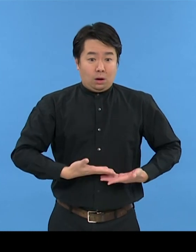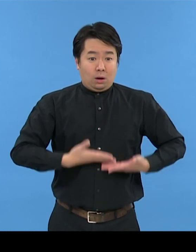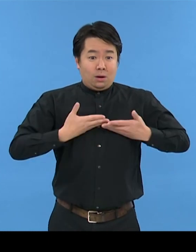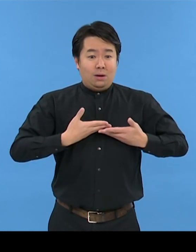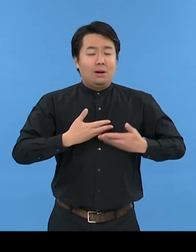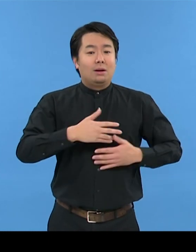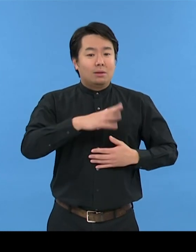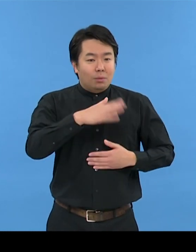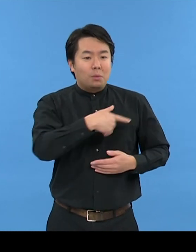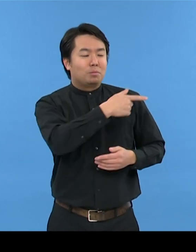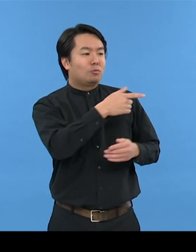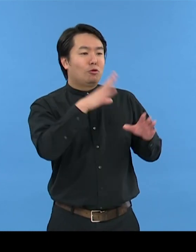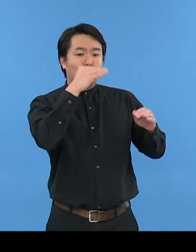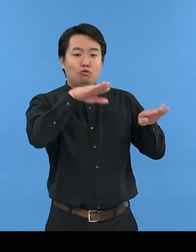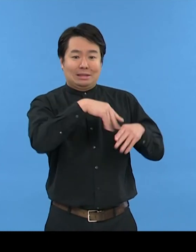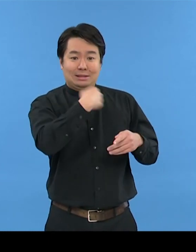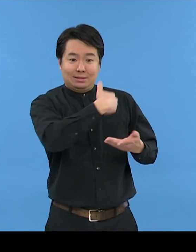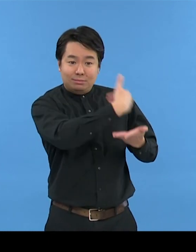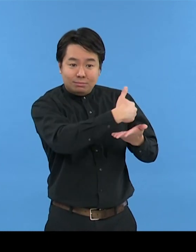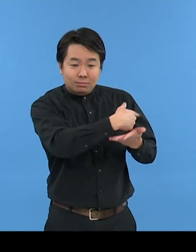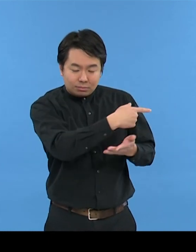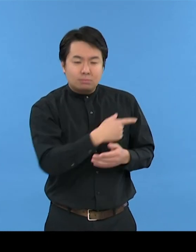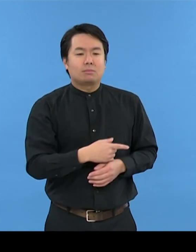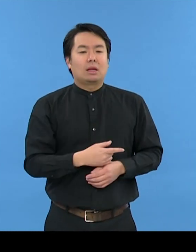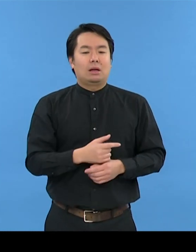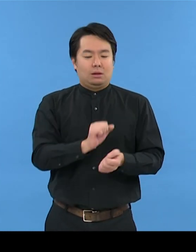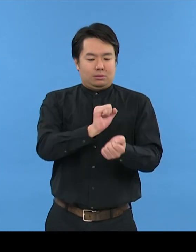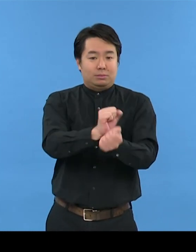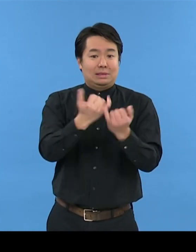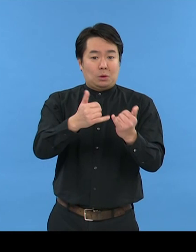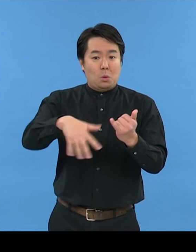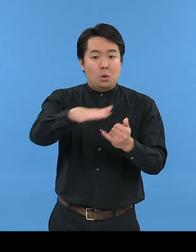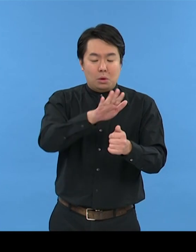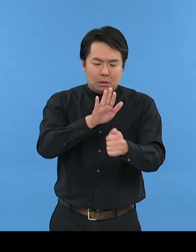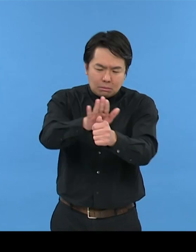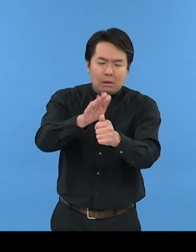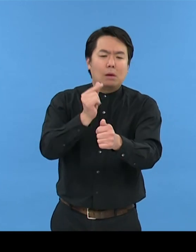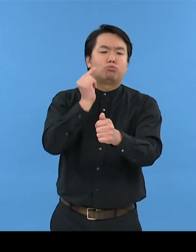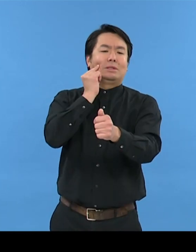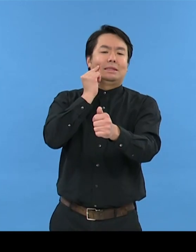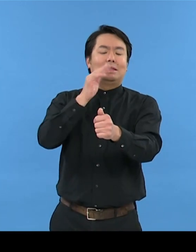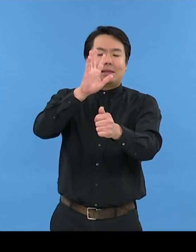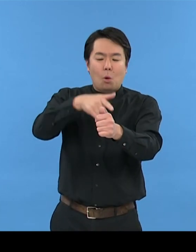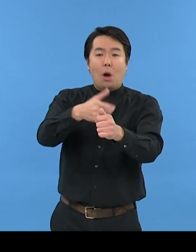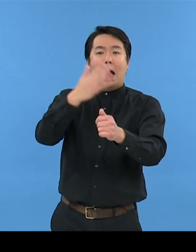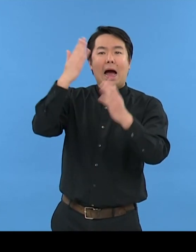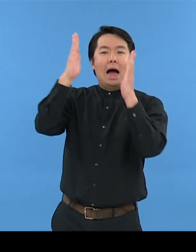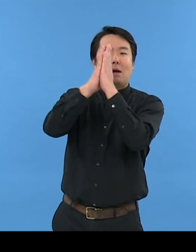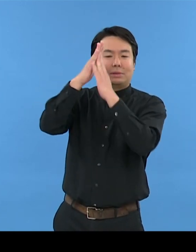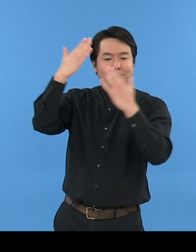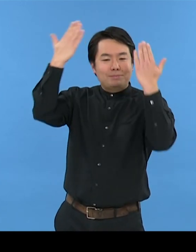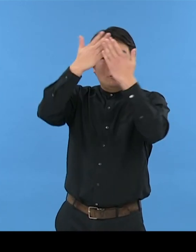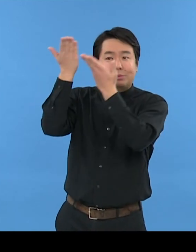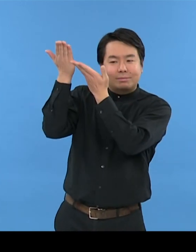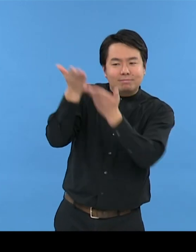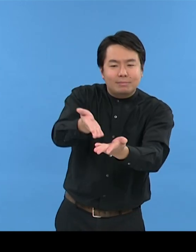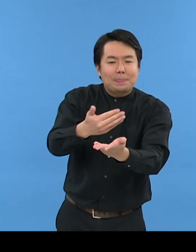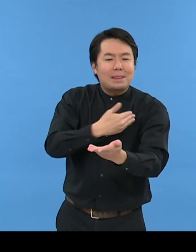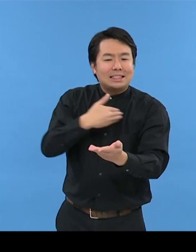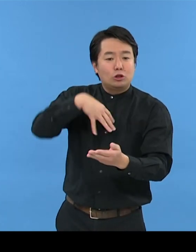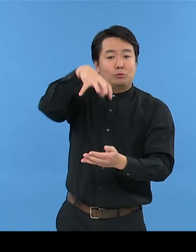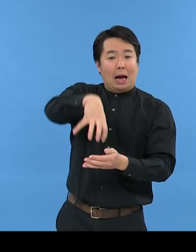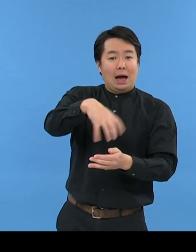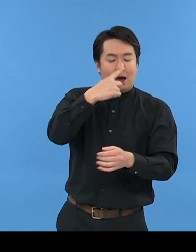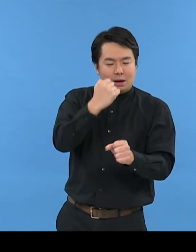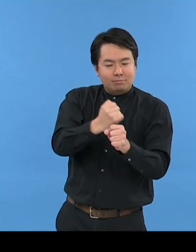としてはその人は人の先生ご自身はその非収容者を救えないけども神の恵み